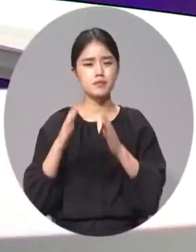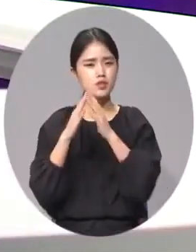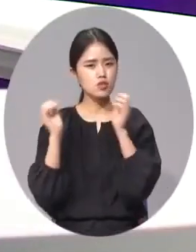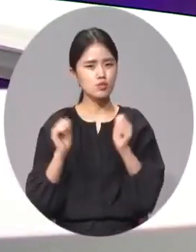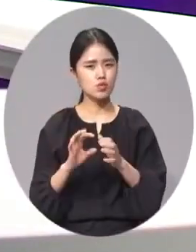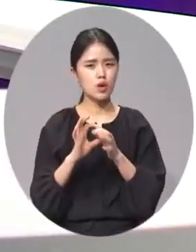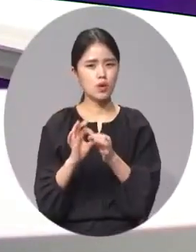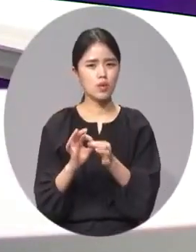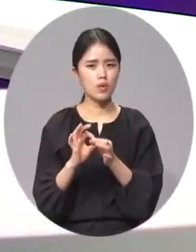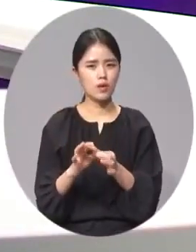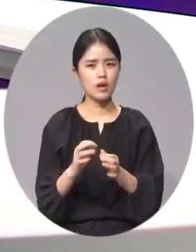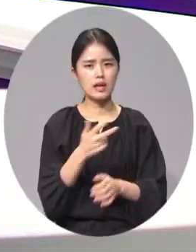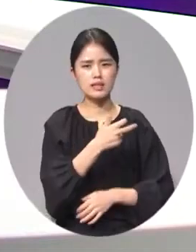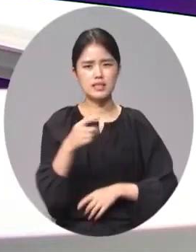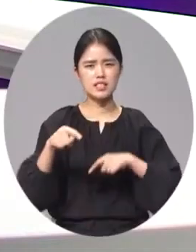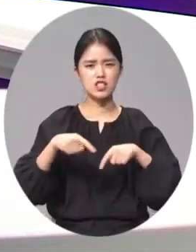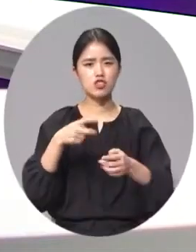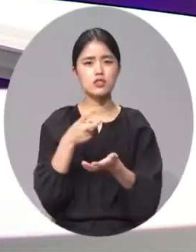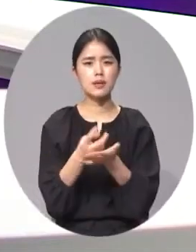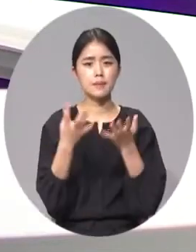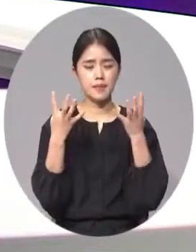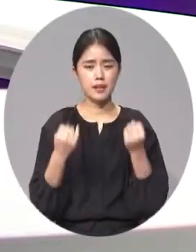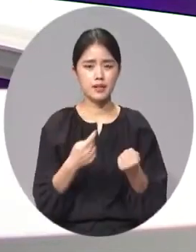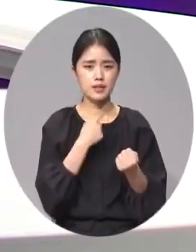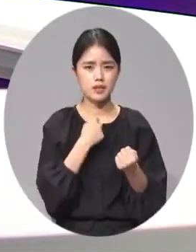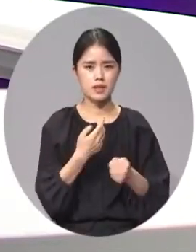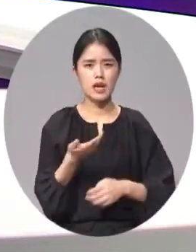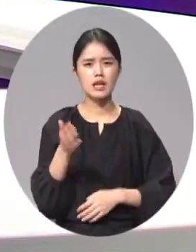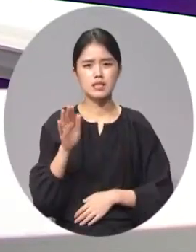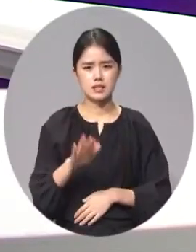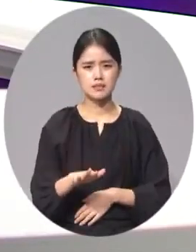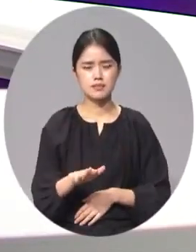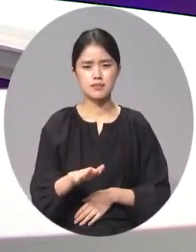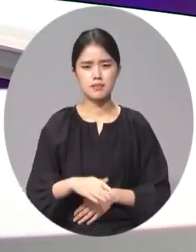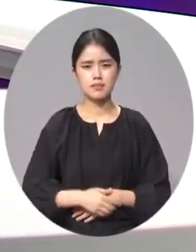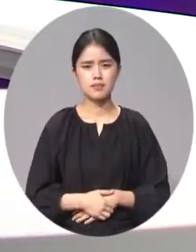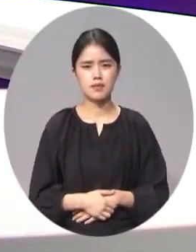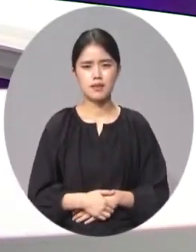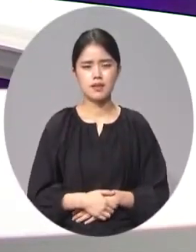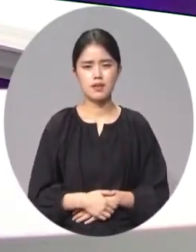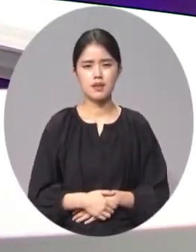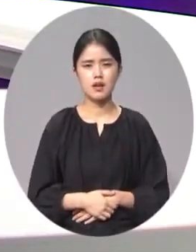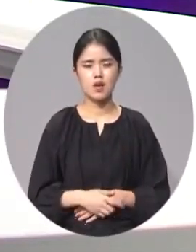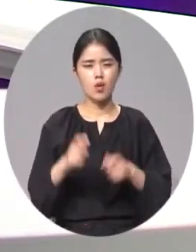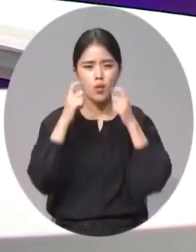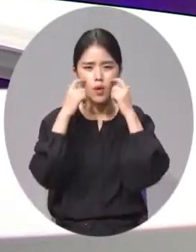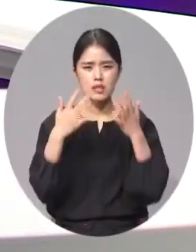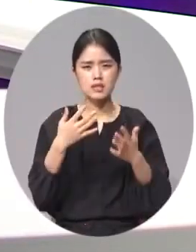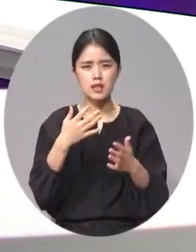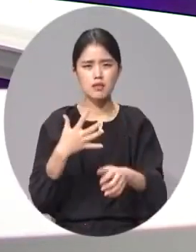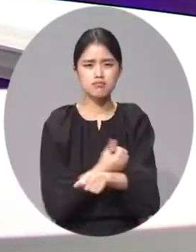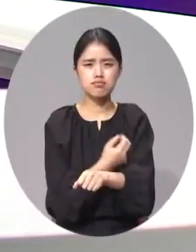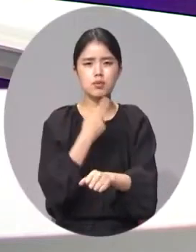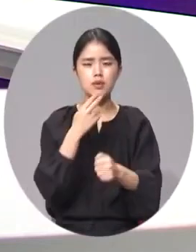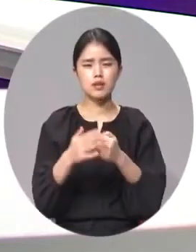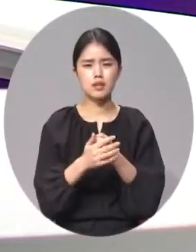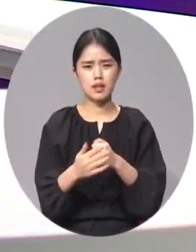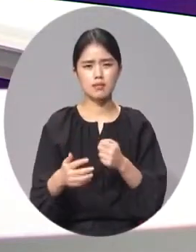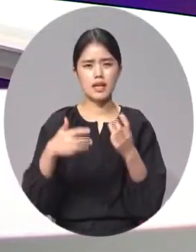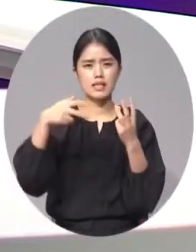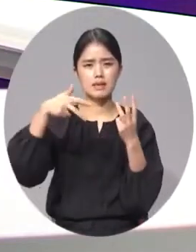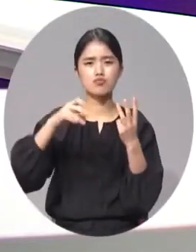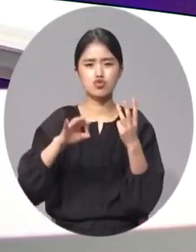관련한 대응 정책들이 그동안 있었습니다 하지만 이제 어 가시적인 성과를 내지 못하면서 요즘에는 3중 차별로